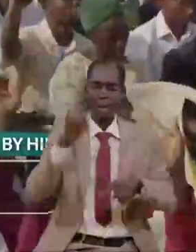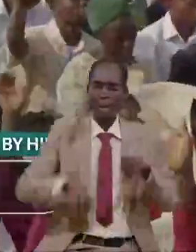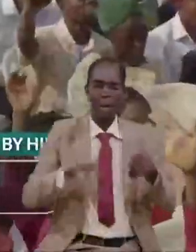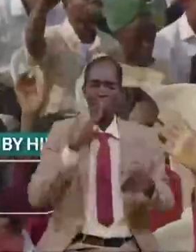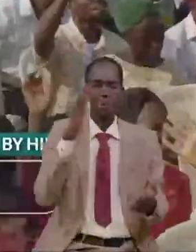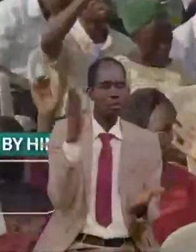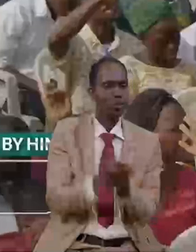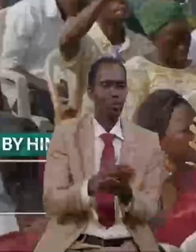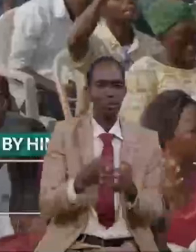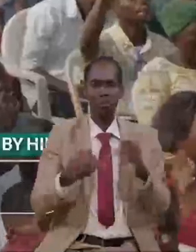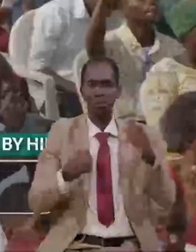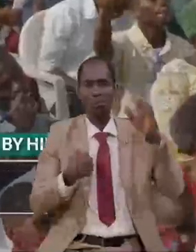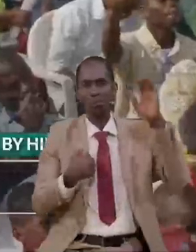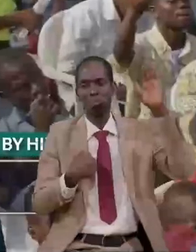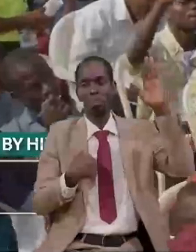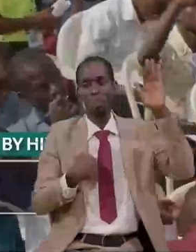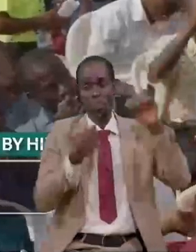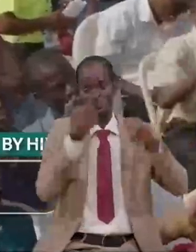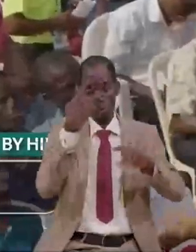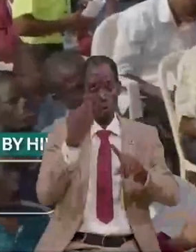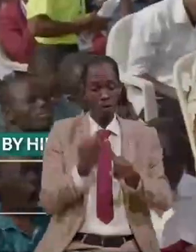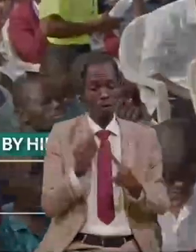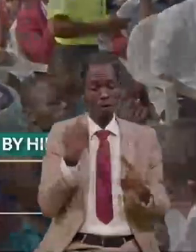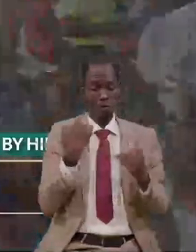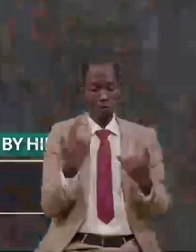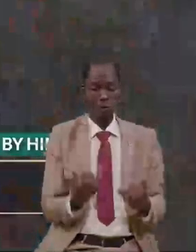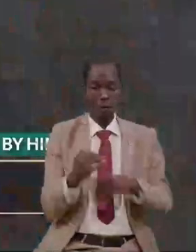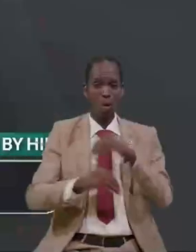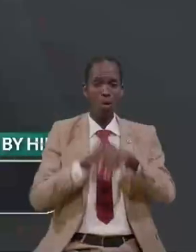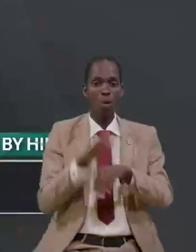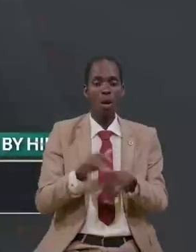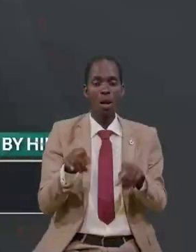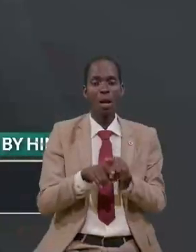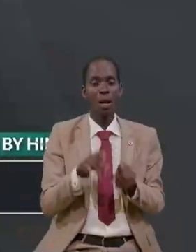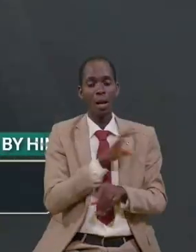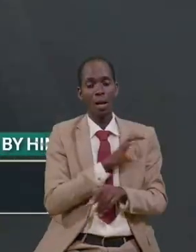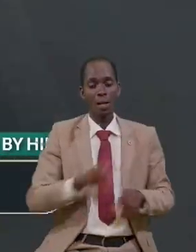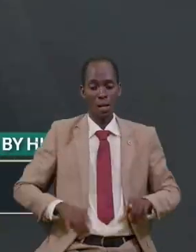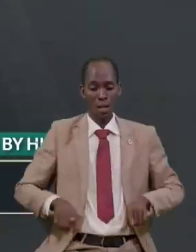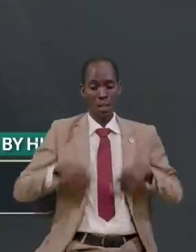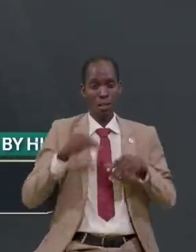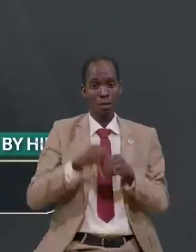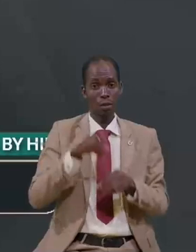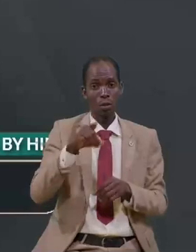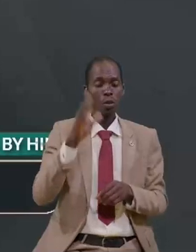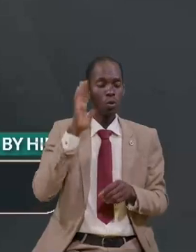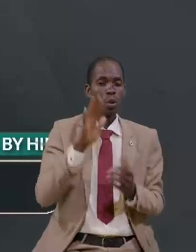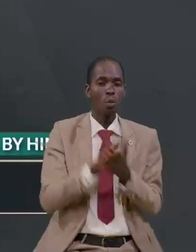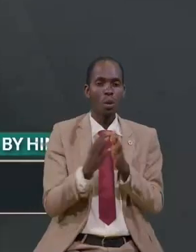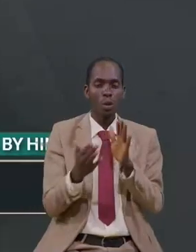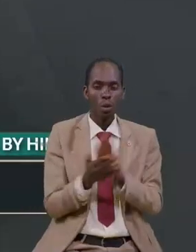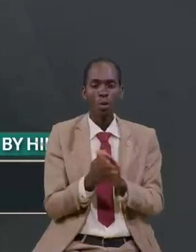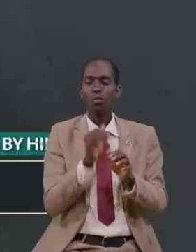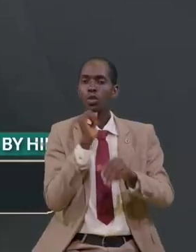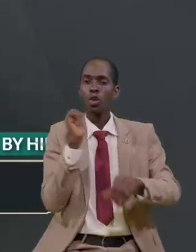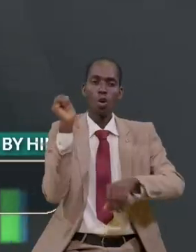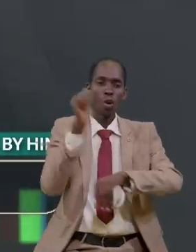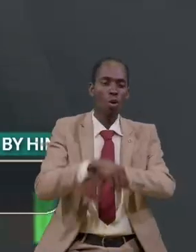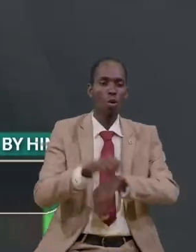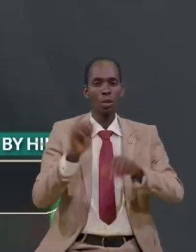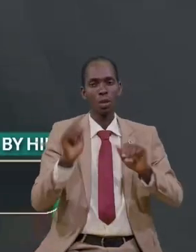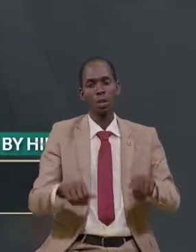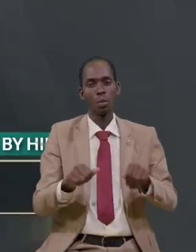imparable. Parce qu'à partir d'aujourd'hui, Christ demeure en toi. Tu seras invincible et